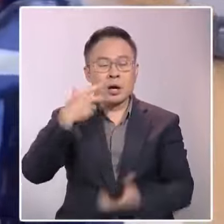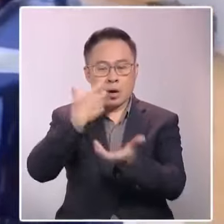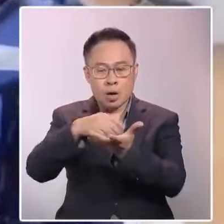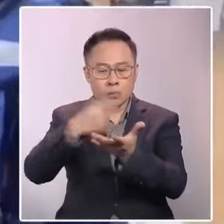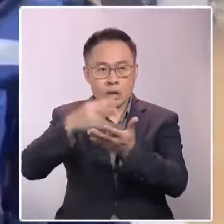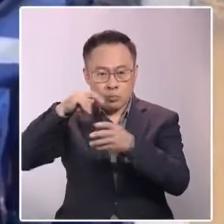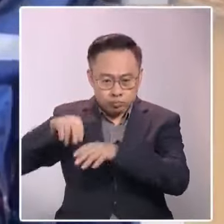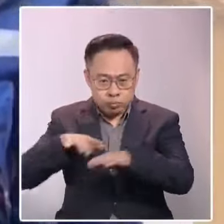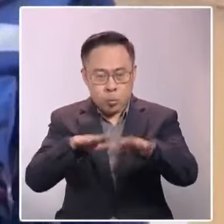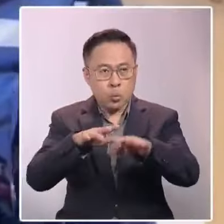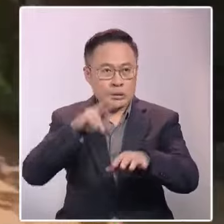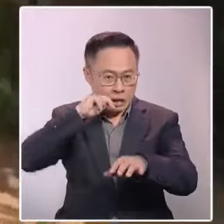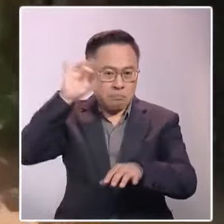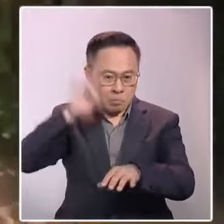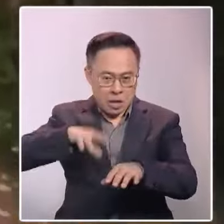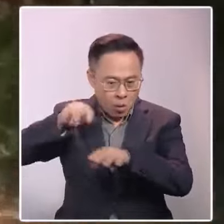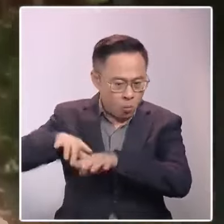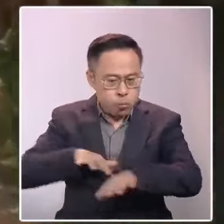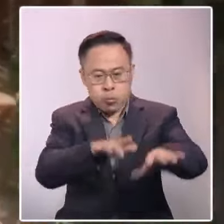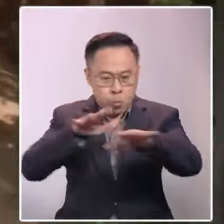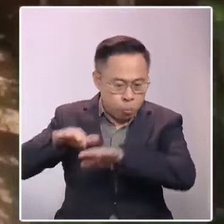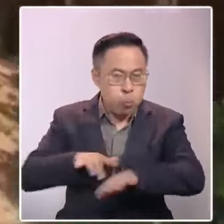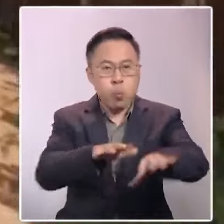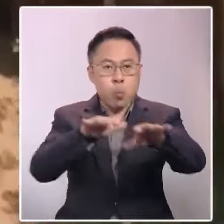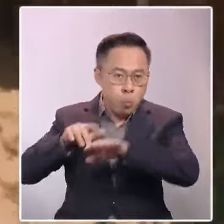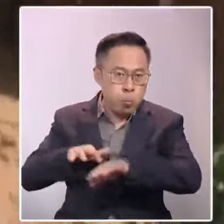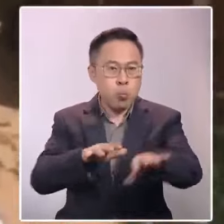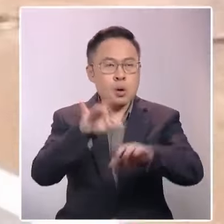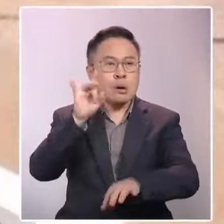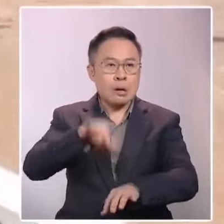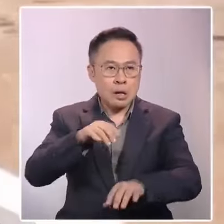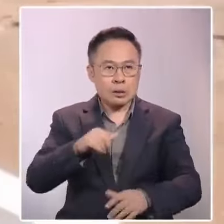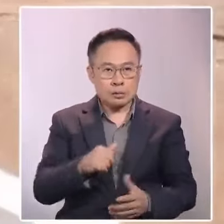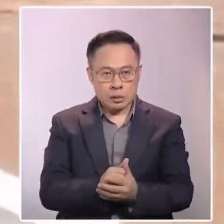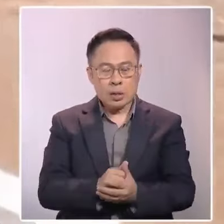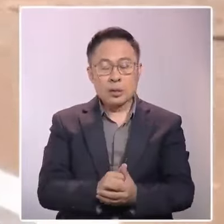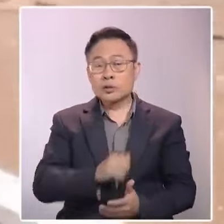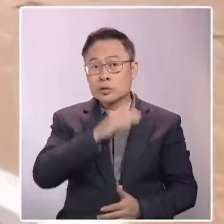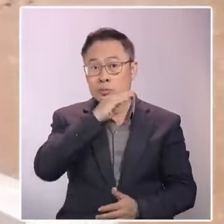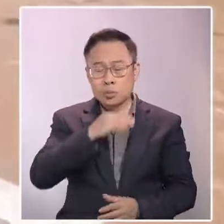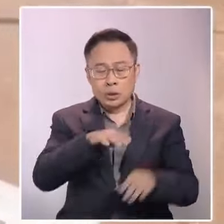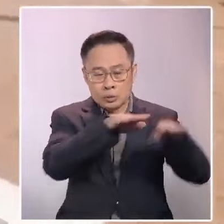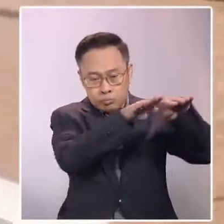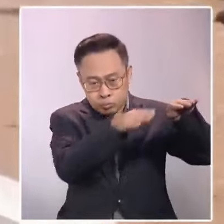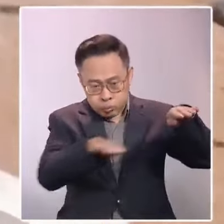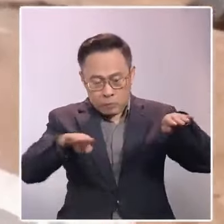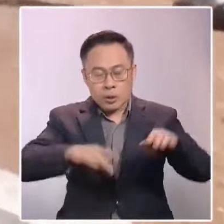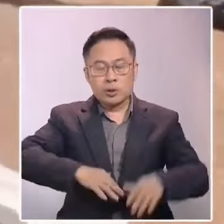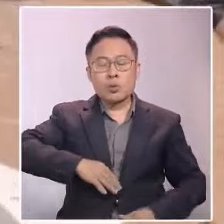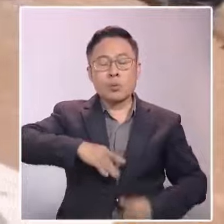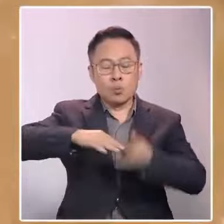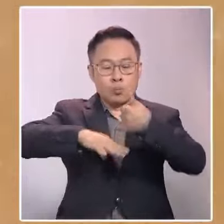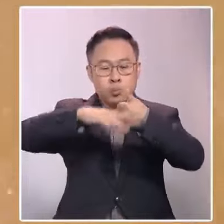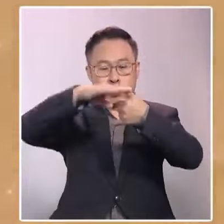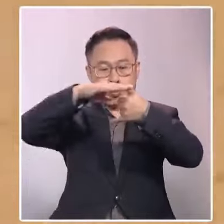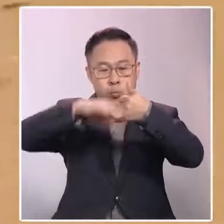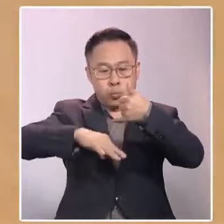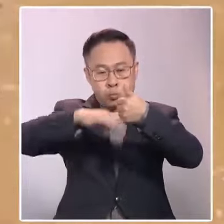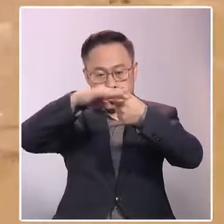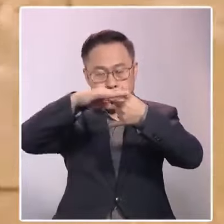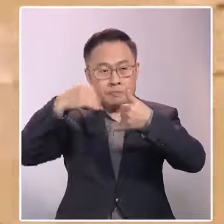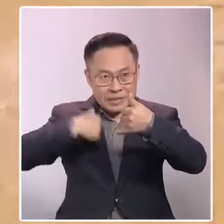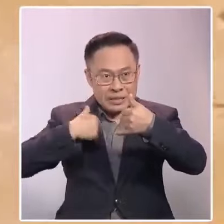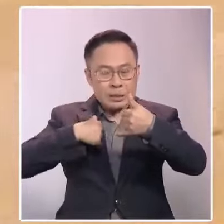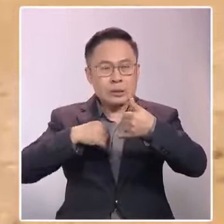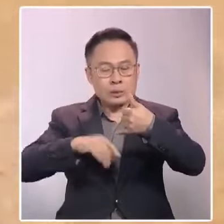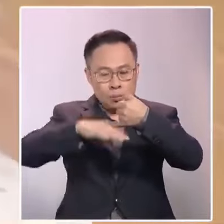พื้นที่ถือว่าเชี่ยวแล้วก็แรงมากระดับน้ำเนี่ยต้องใช้คำว่าเกือบที่จะมิดหัวเลยนะครับคือถ้าจะออกมาข้างนอกนี่นะฮะ